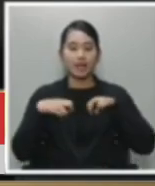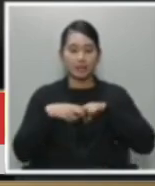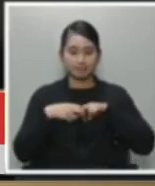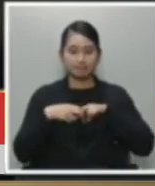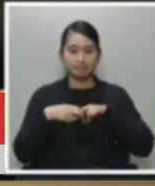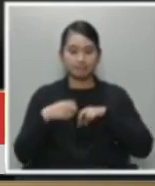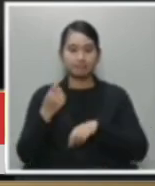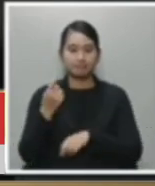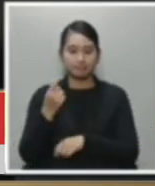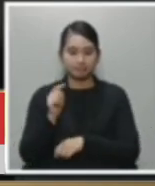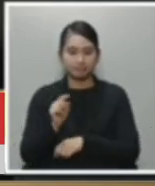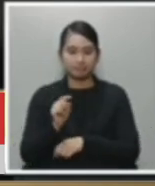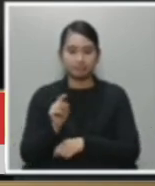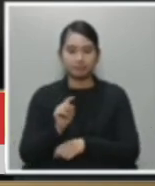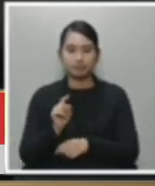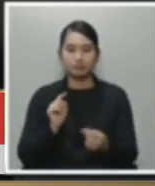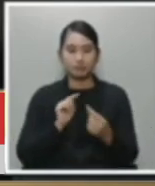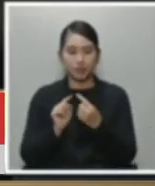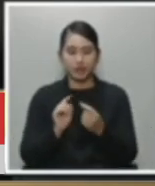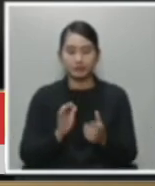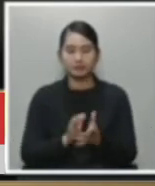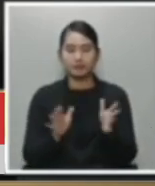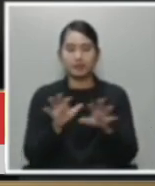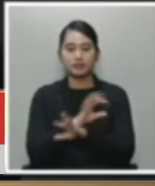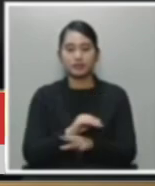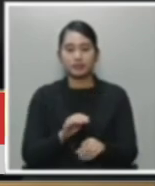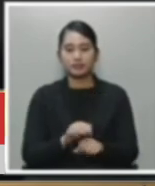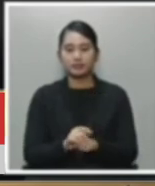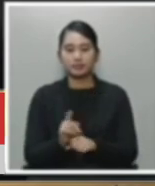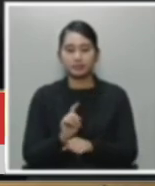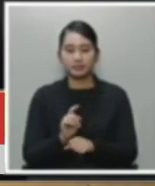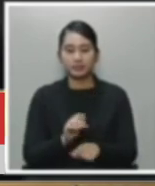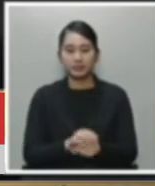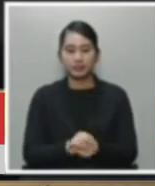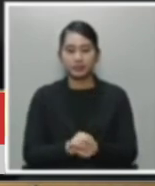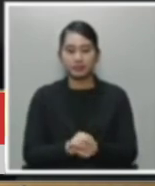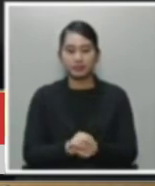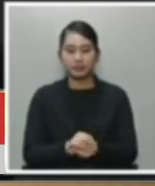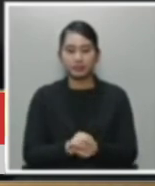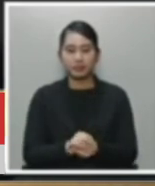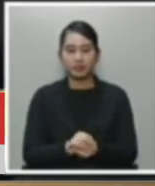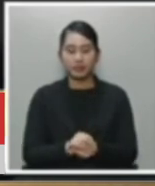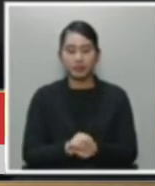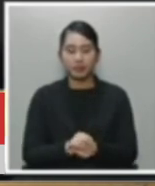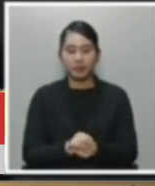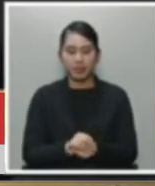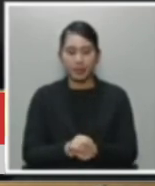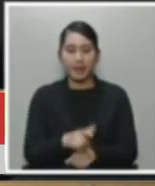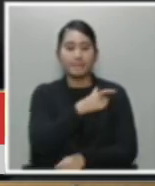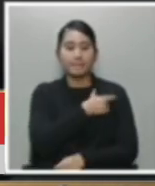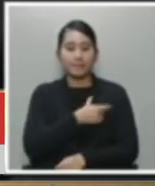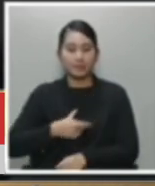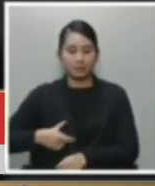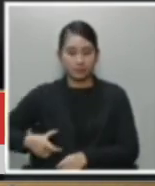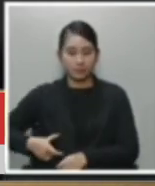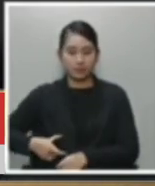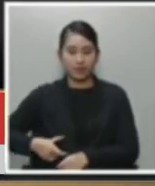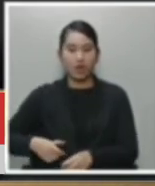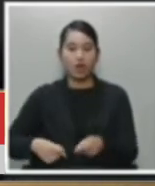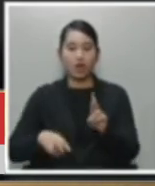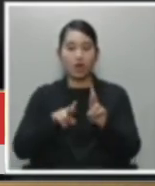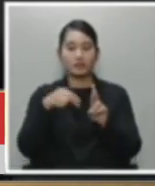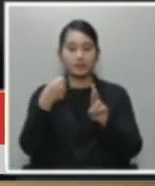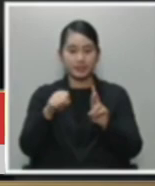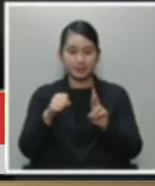นับเป็นพระมหากรุณาธิคุณอย่างยิ่งนะครับที่พระบาทสมเด็จพระเจ้าอยู่หัวพระสมเด็จเจ้าพระบรมชินีได้